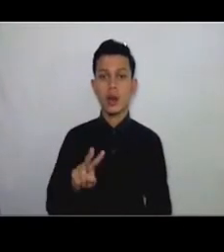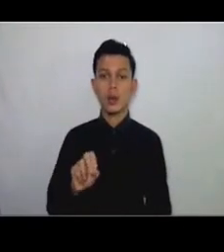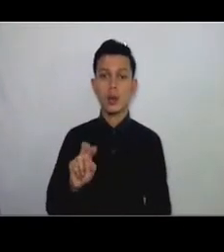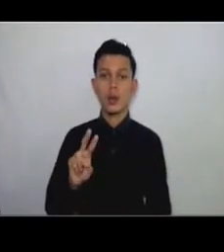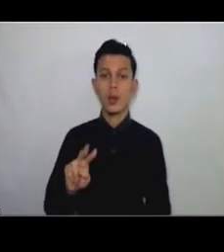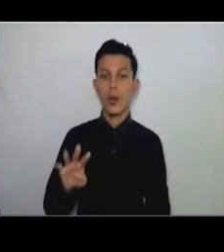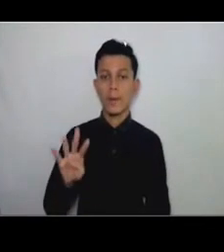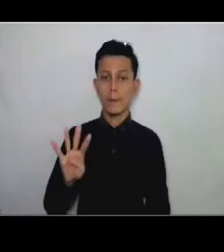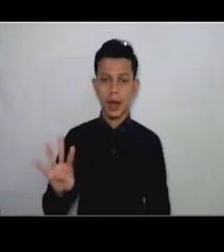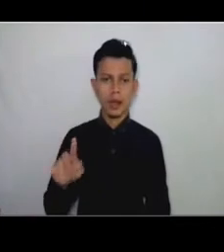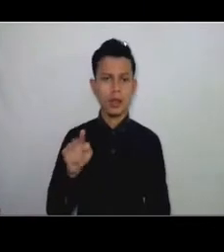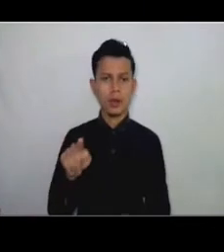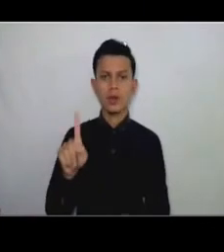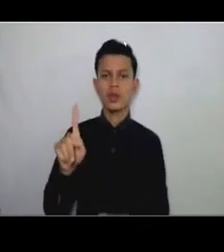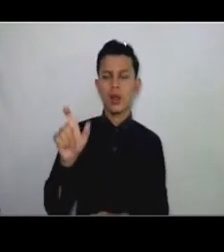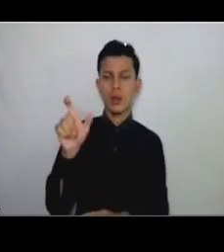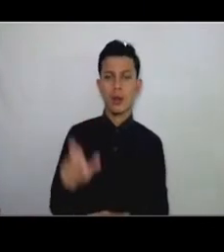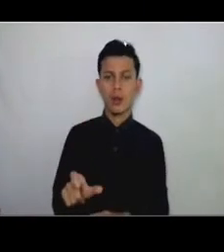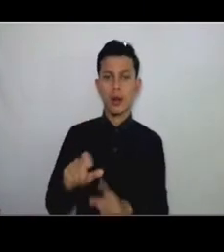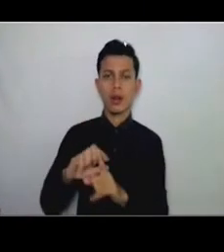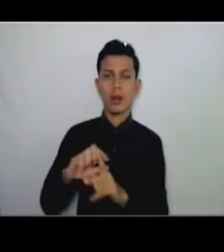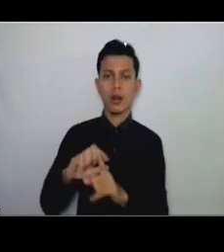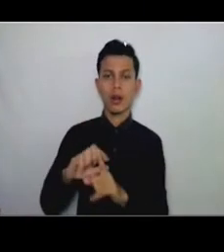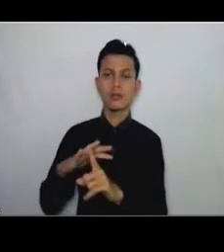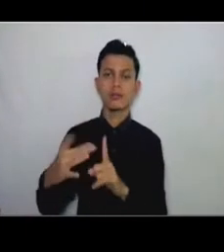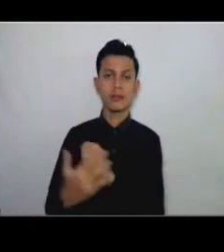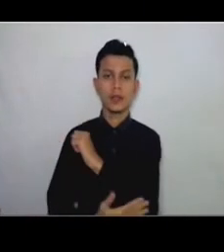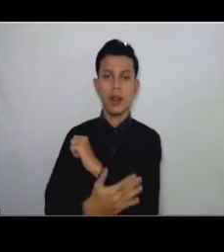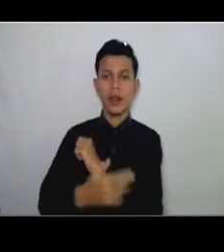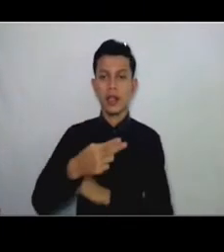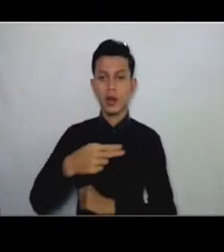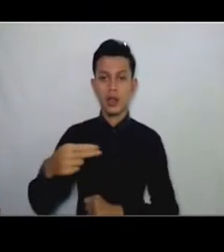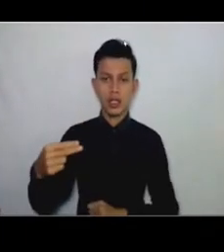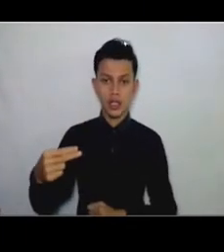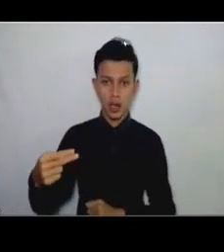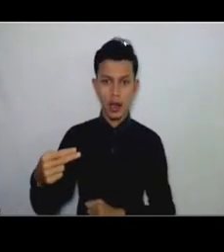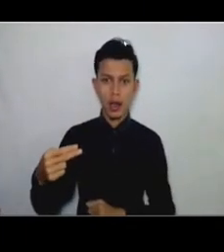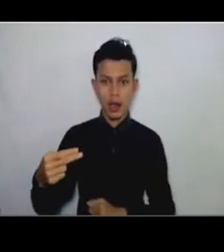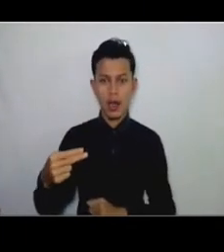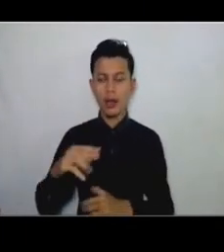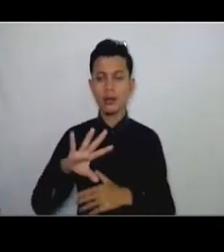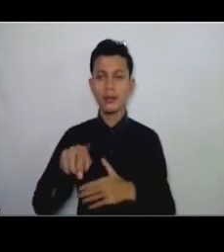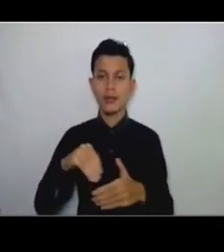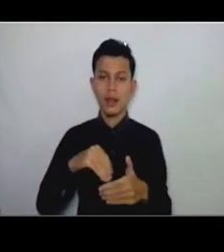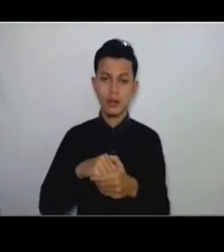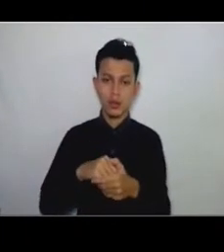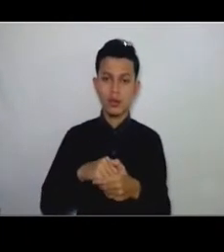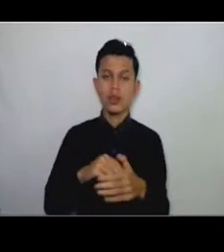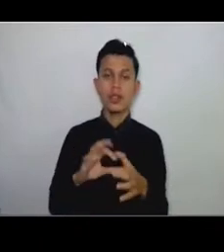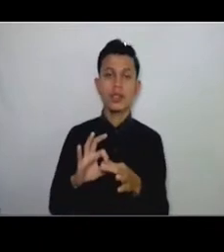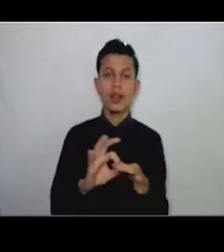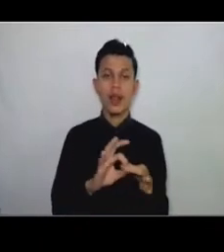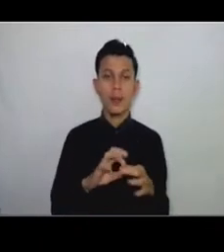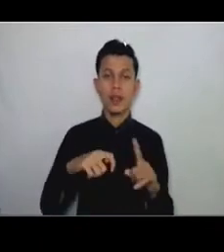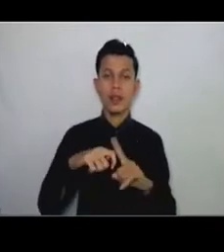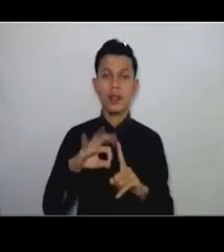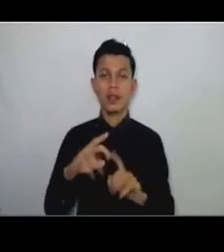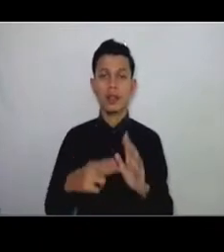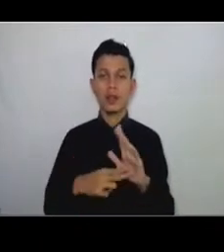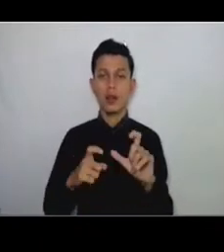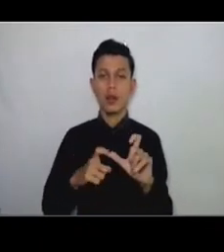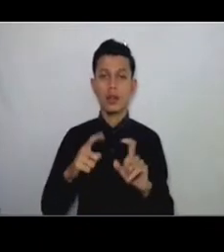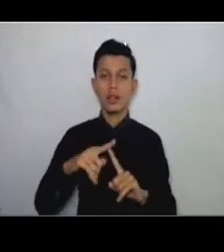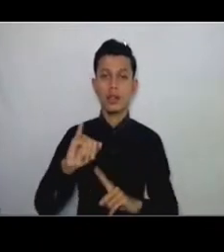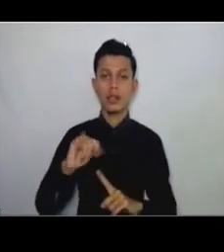2024 merupakan perorangan warga negara Indonesia yang tergabung dalam sahabat konstitusi Amikus